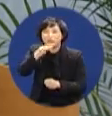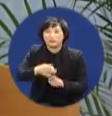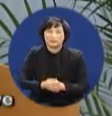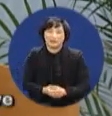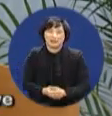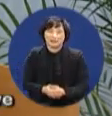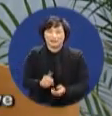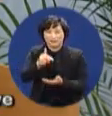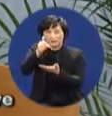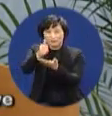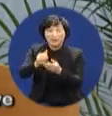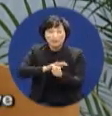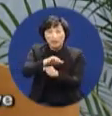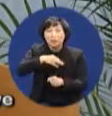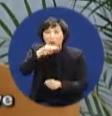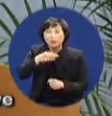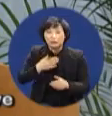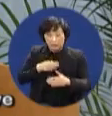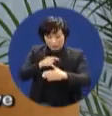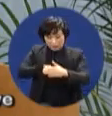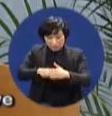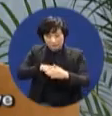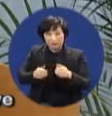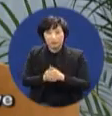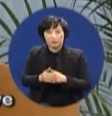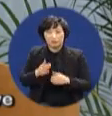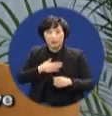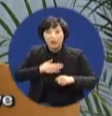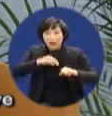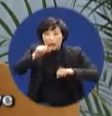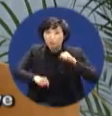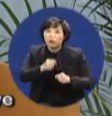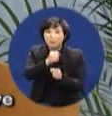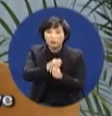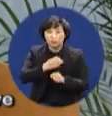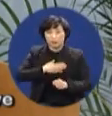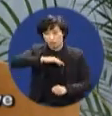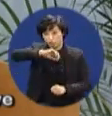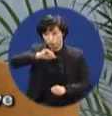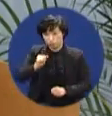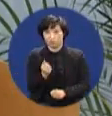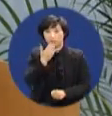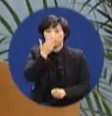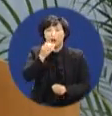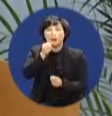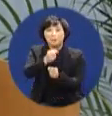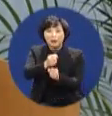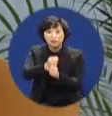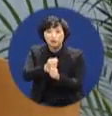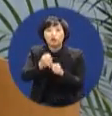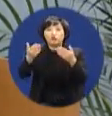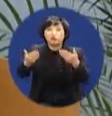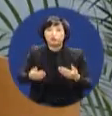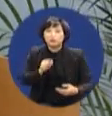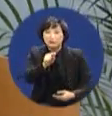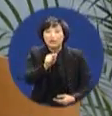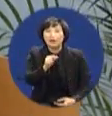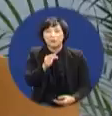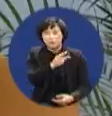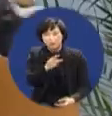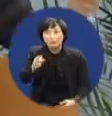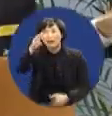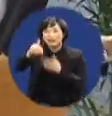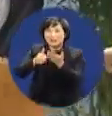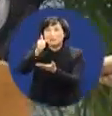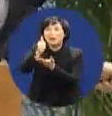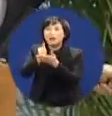이 주님의 사랑의 목소리가 내 안에 나를 움직이고 순종할 수밖에 없도록 만들어내는 것이 말씀에